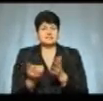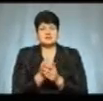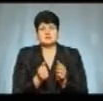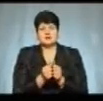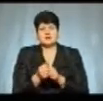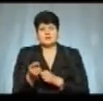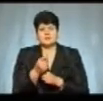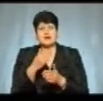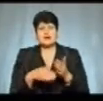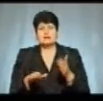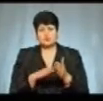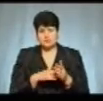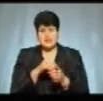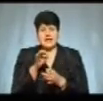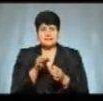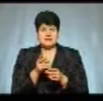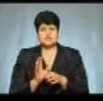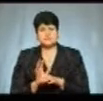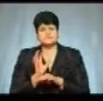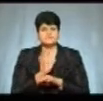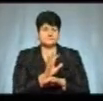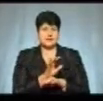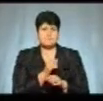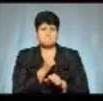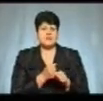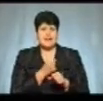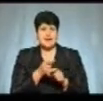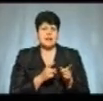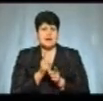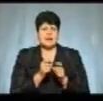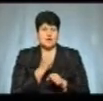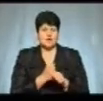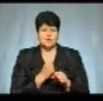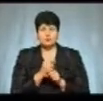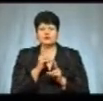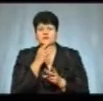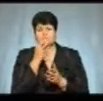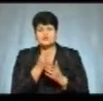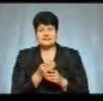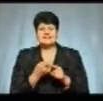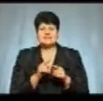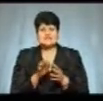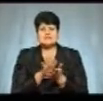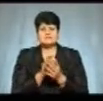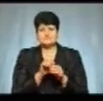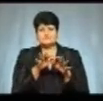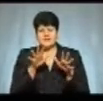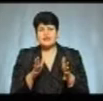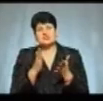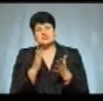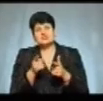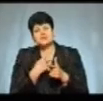Тернополя, ліквідують, а залишки вивезуть на переробку. Хто ж відповідатиме за несанкціоноване звалище та чи є спеціальне місце